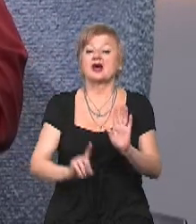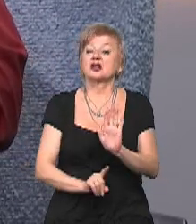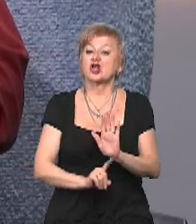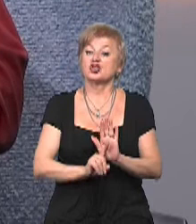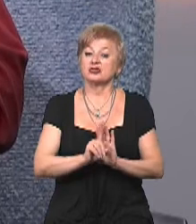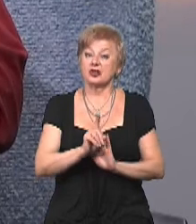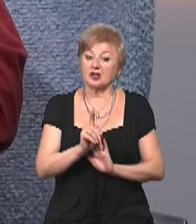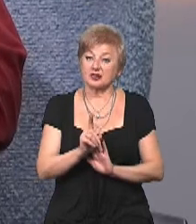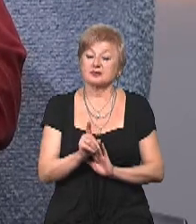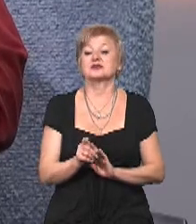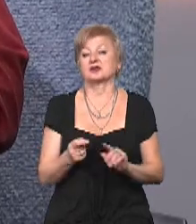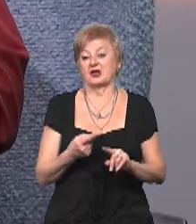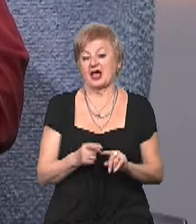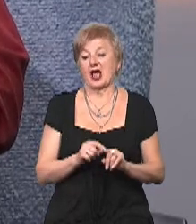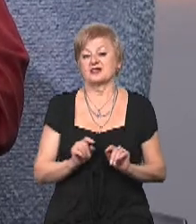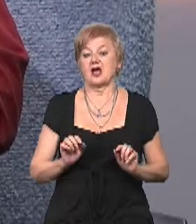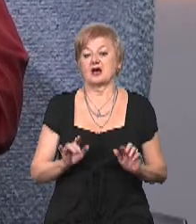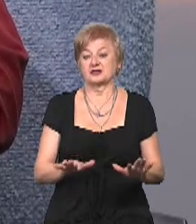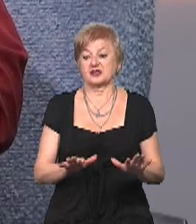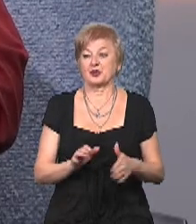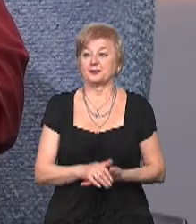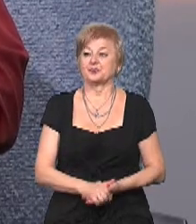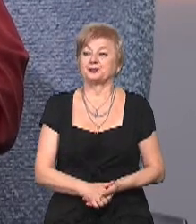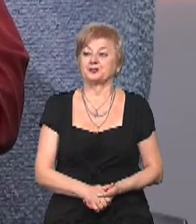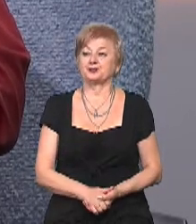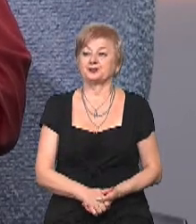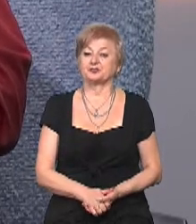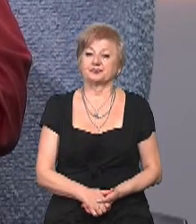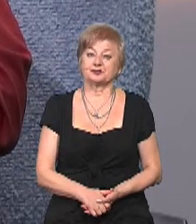починалася ця акція.